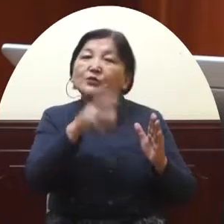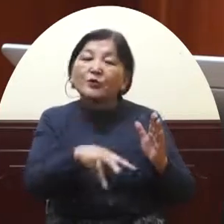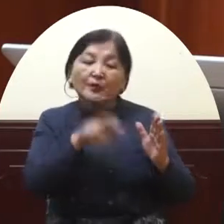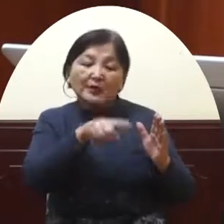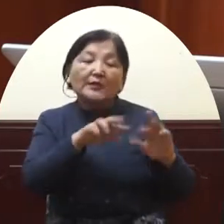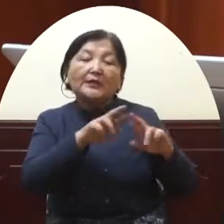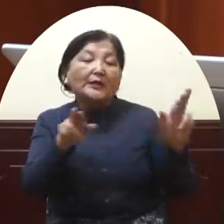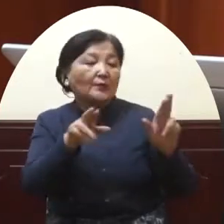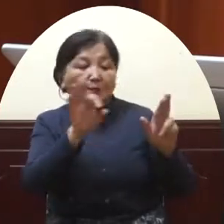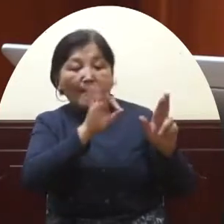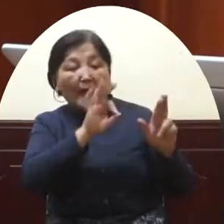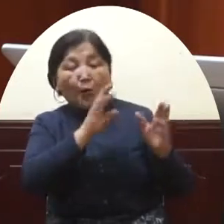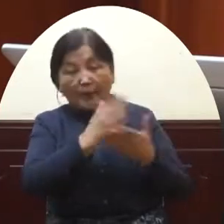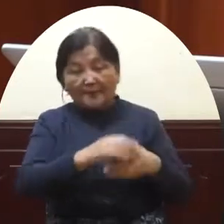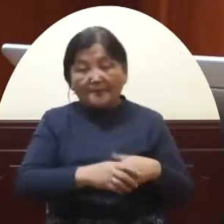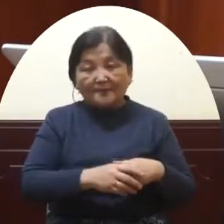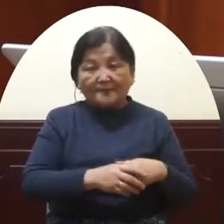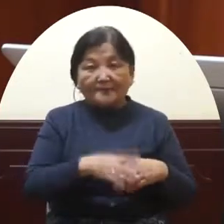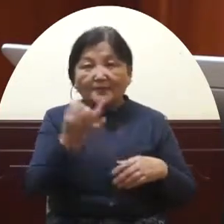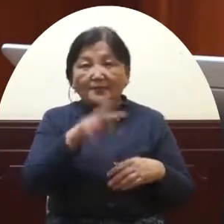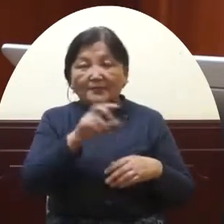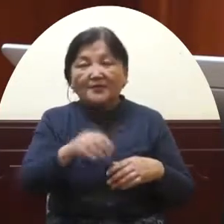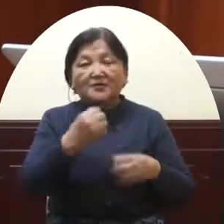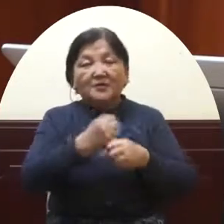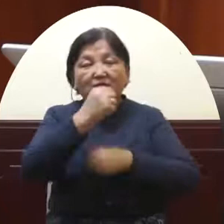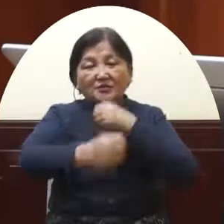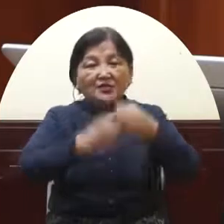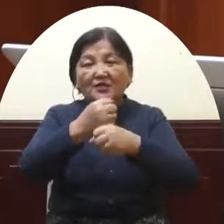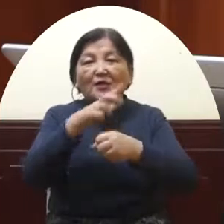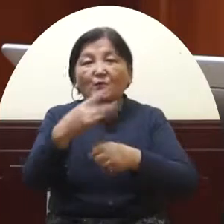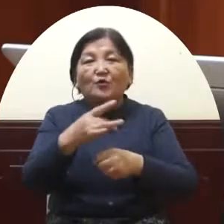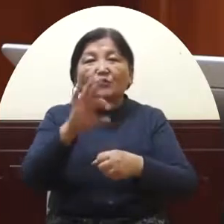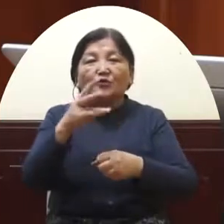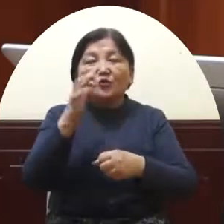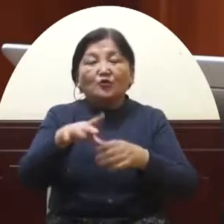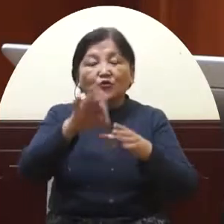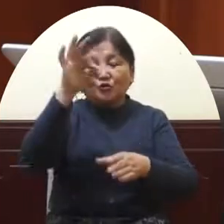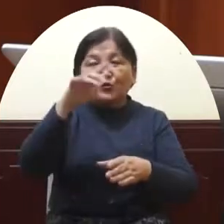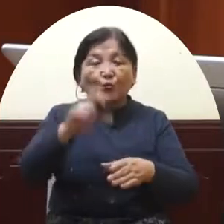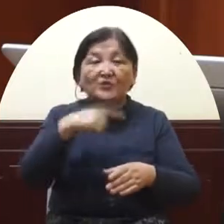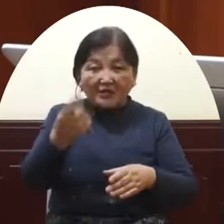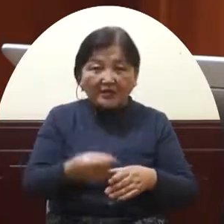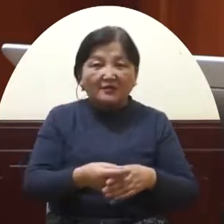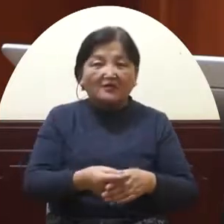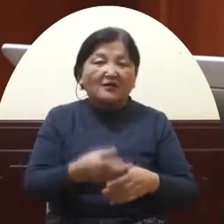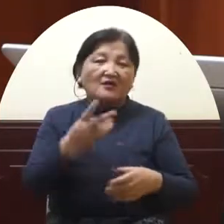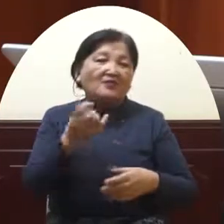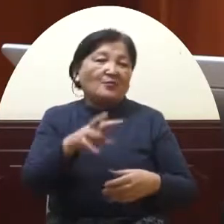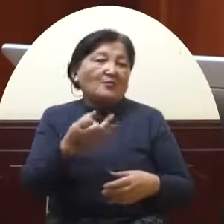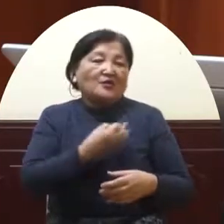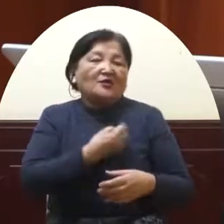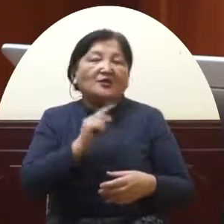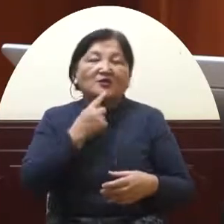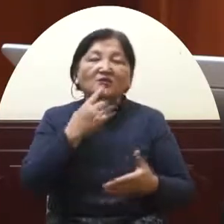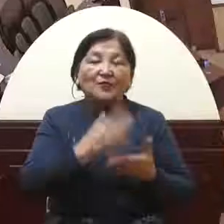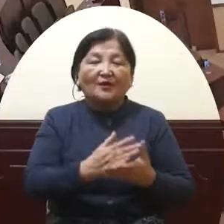юм а. Тийм учраас сонгогчид жил болгон хилдэг намуудад итгэхгүй байна. Сонгуулийн үеэр альч намд